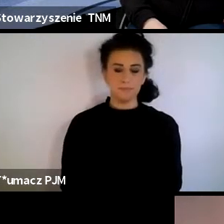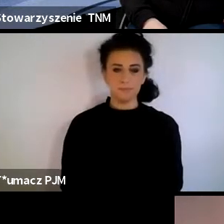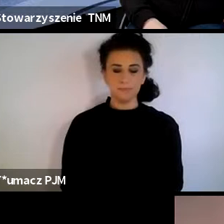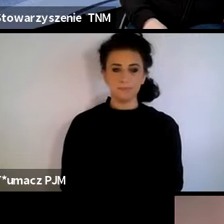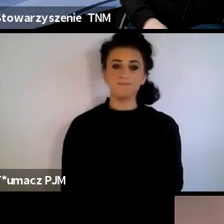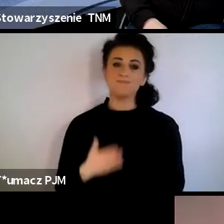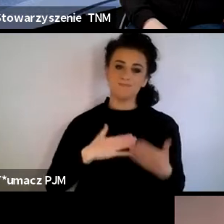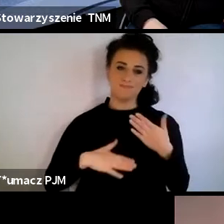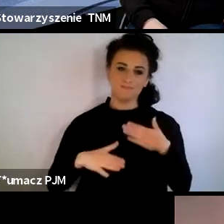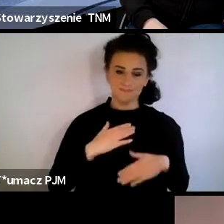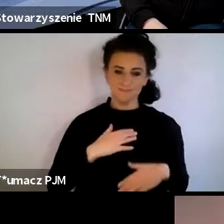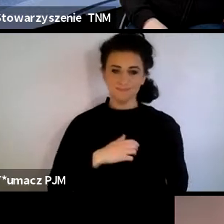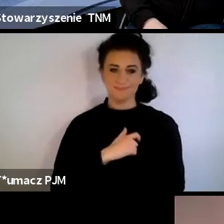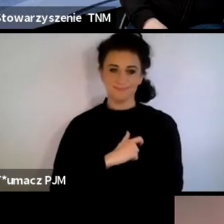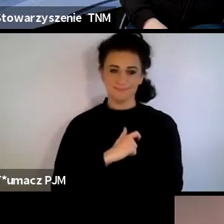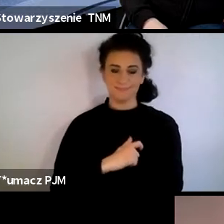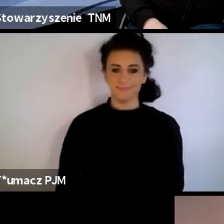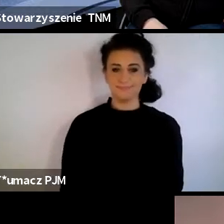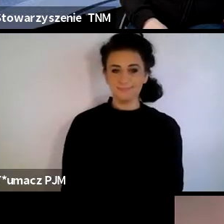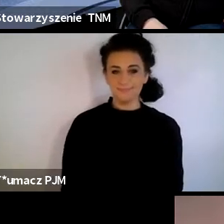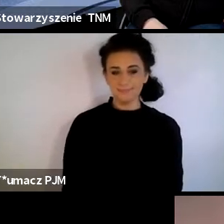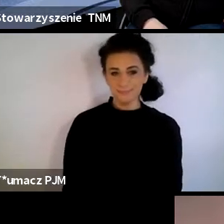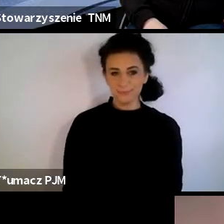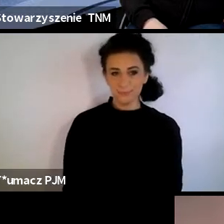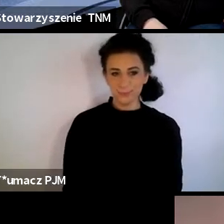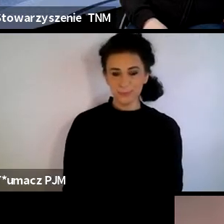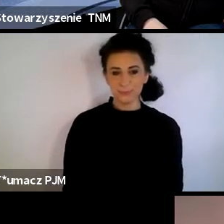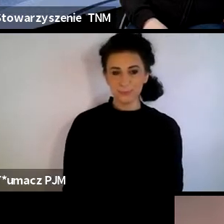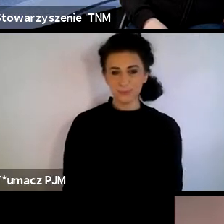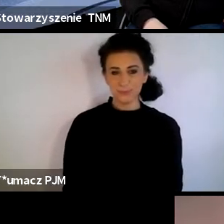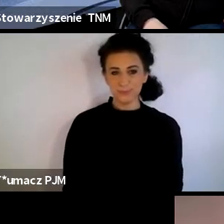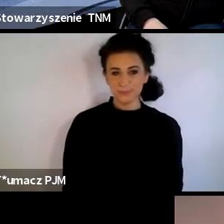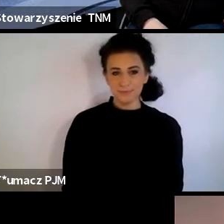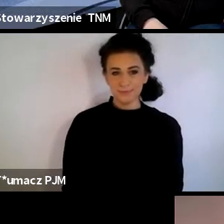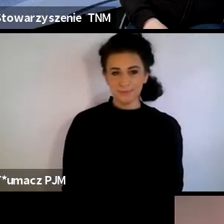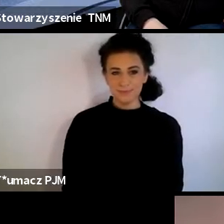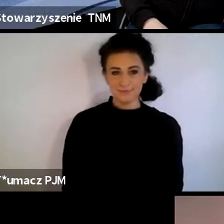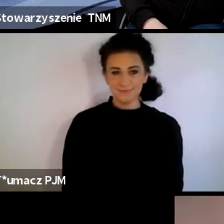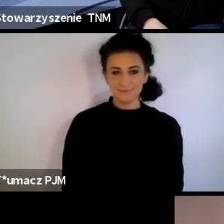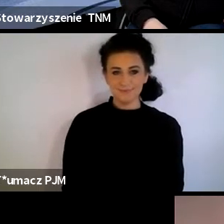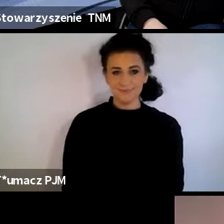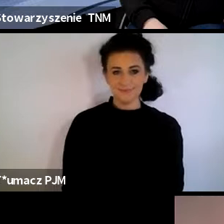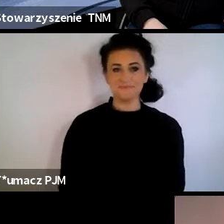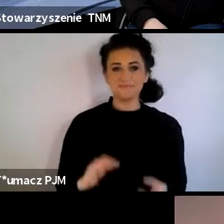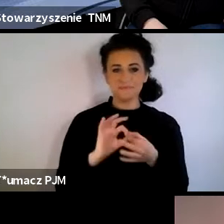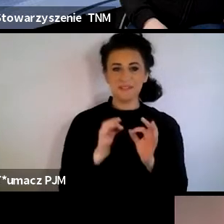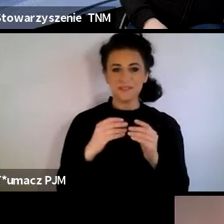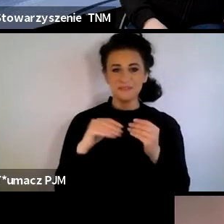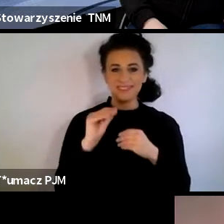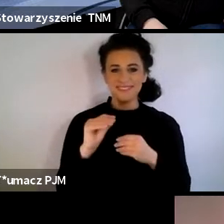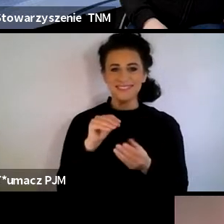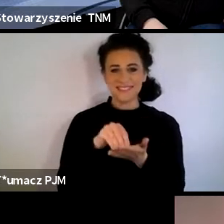Bardzo serdecznie dziękuję za odpowiedź. To nawet więcej niż konferencja trwała jest nagrań.